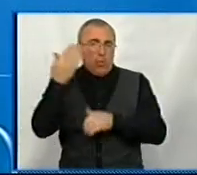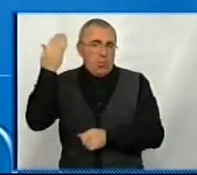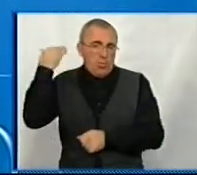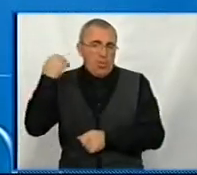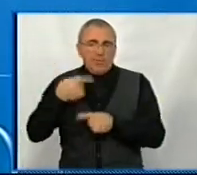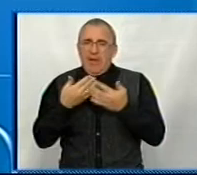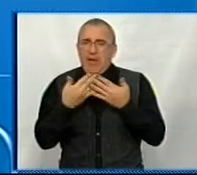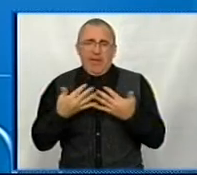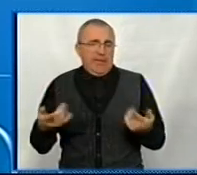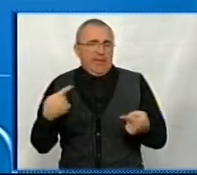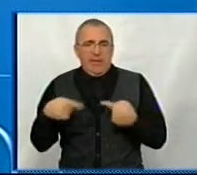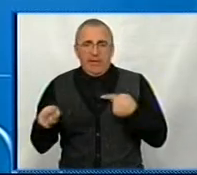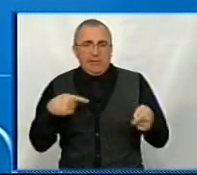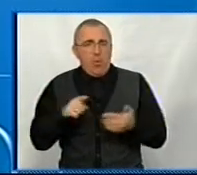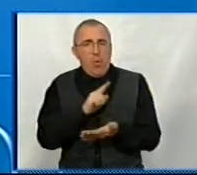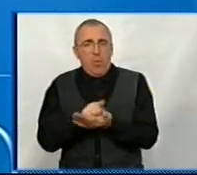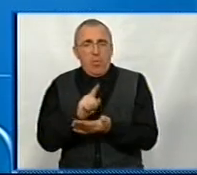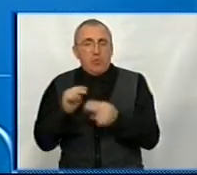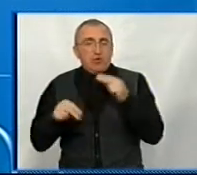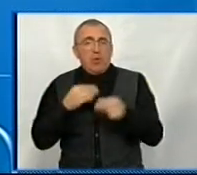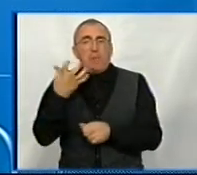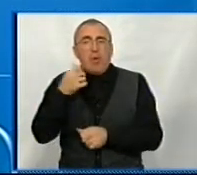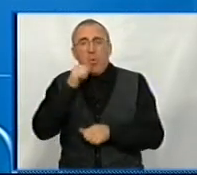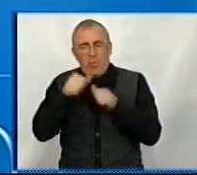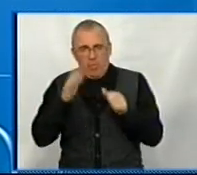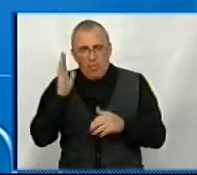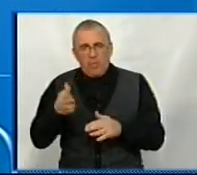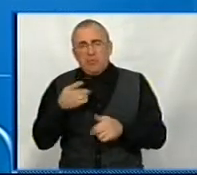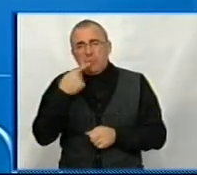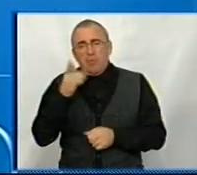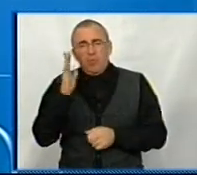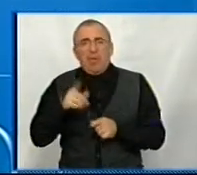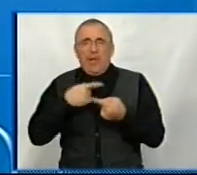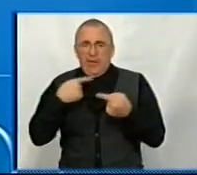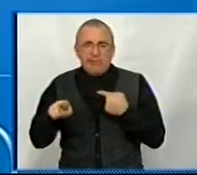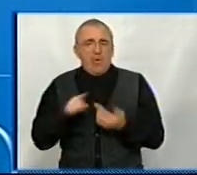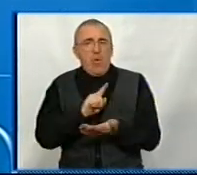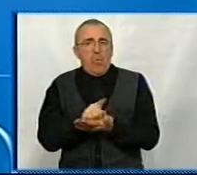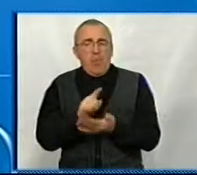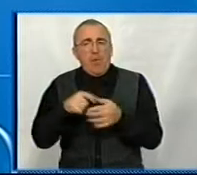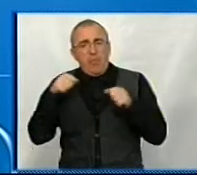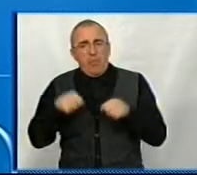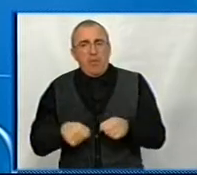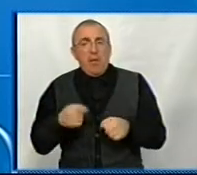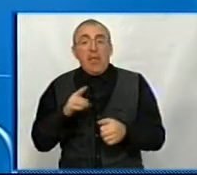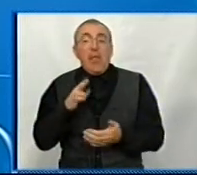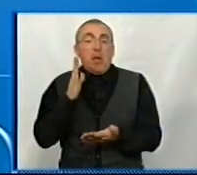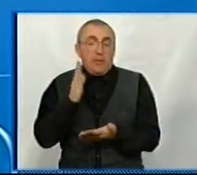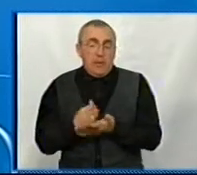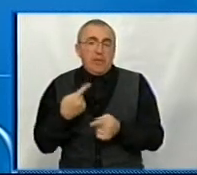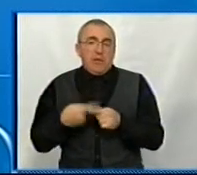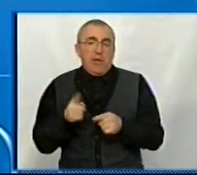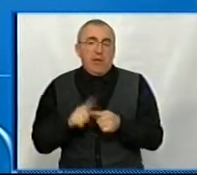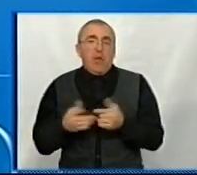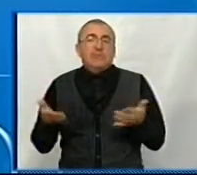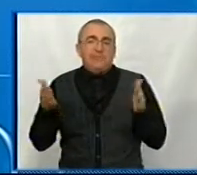це будуть різні обов'язки. І через 500 років теж ми можемо сказати, що будуть різні обов'язки. Права, вони як є, так вони